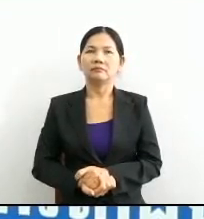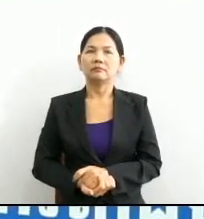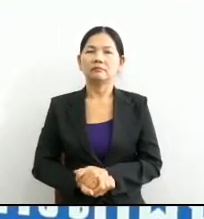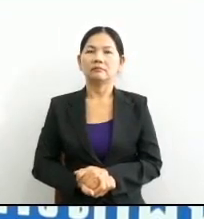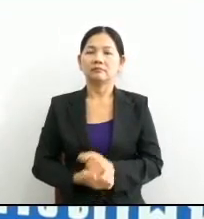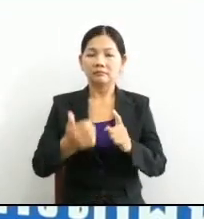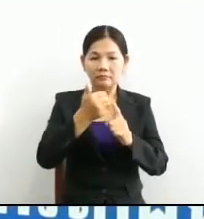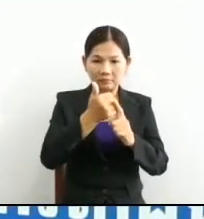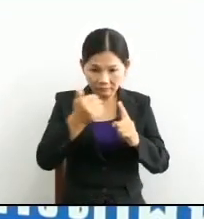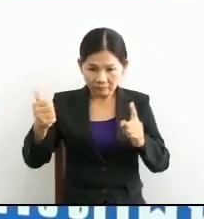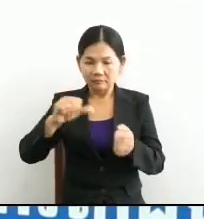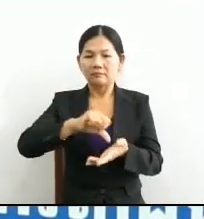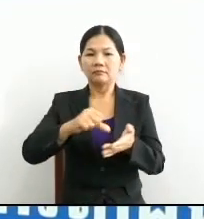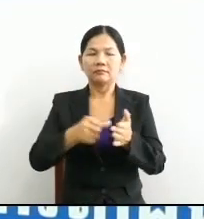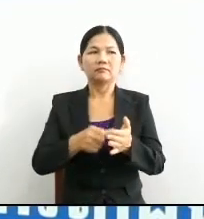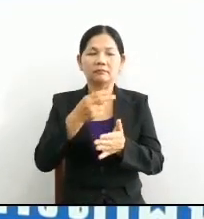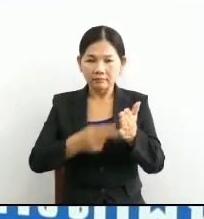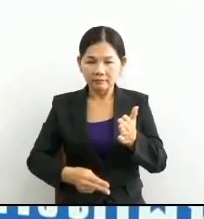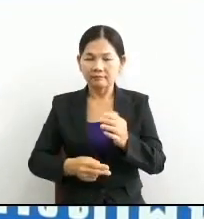thả bị chí niêm mày nấy đôi mà đây con